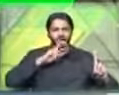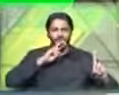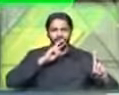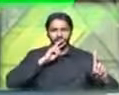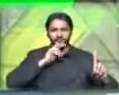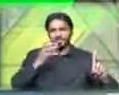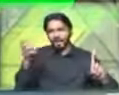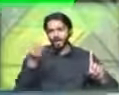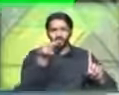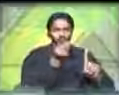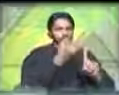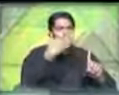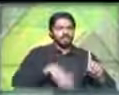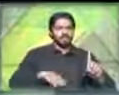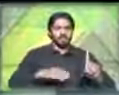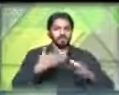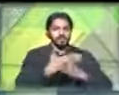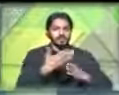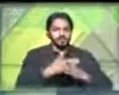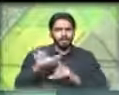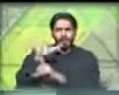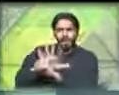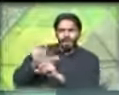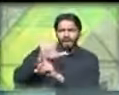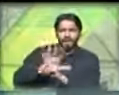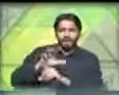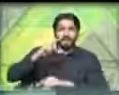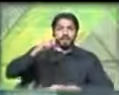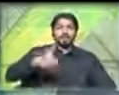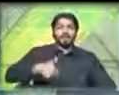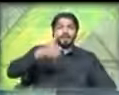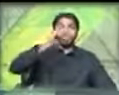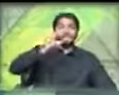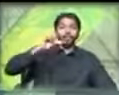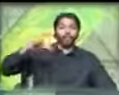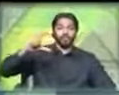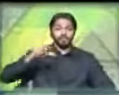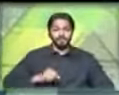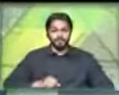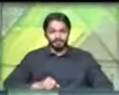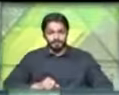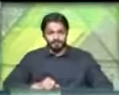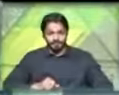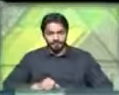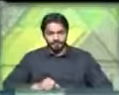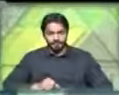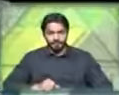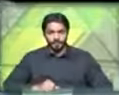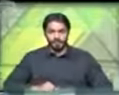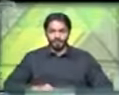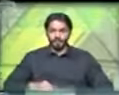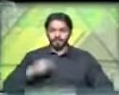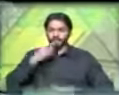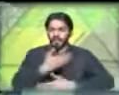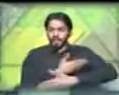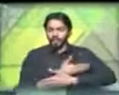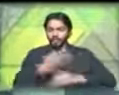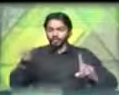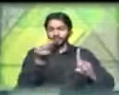الأخرى. تمام. والقاضي يقضي بوفق ما قدم إليه من الأدلة. نعم.